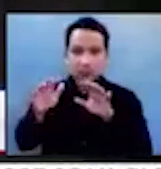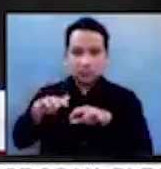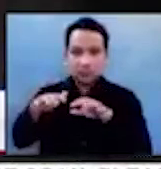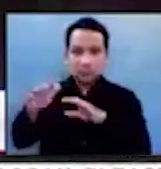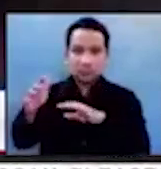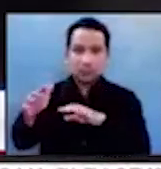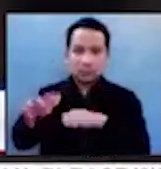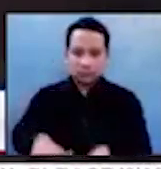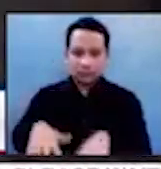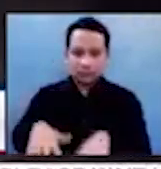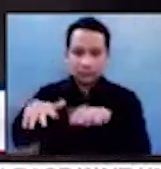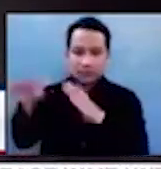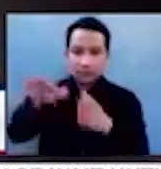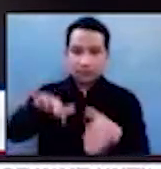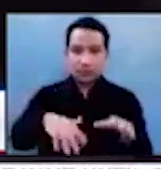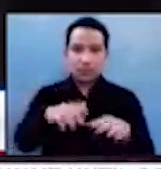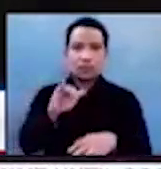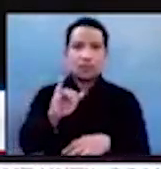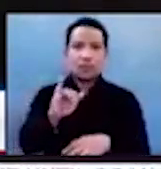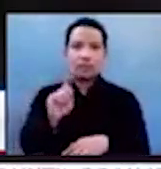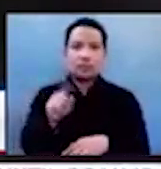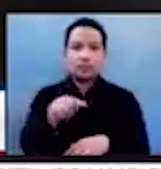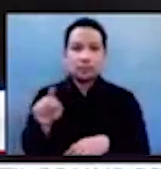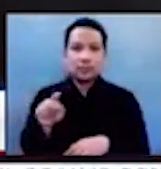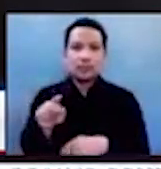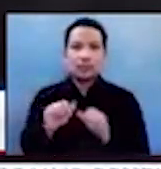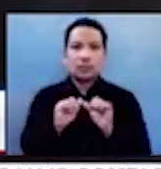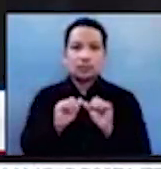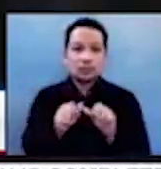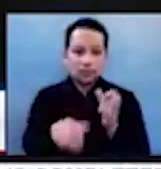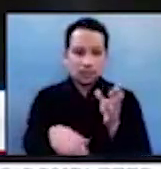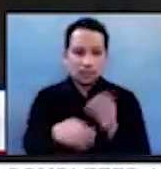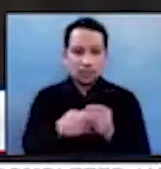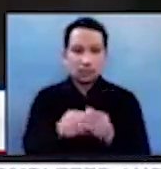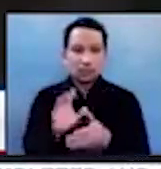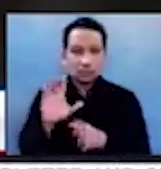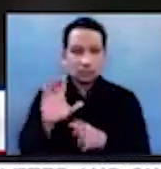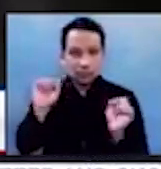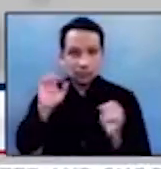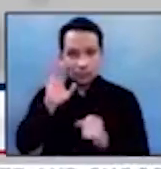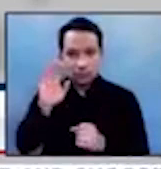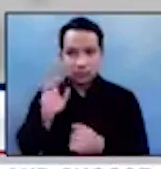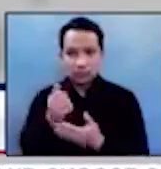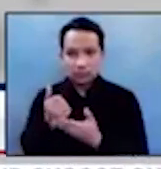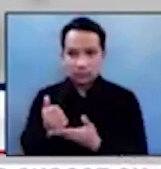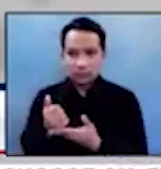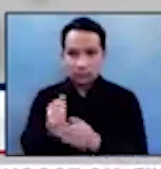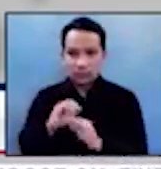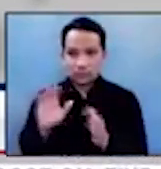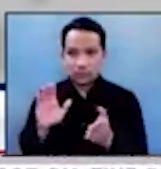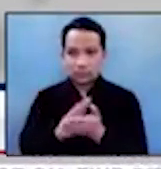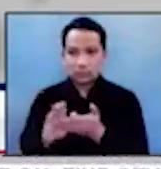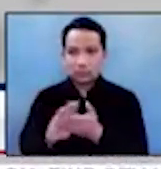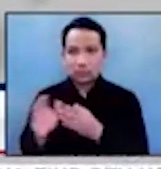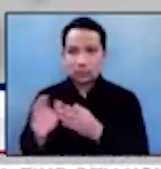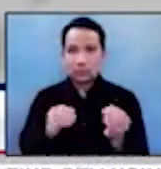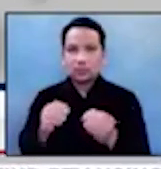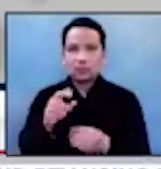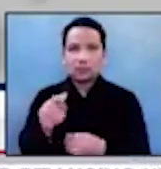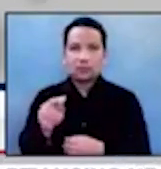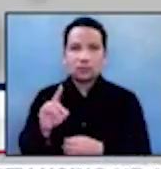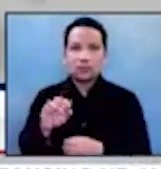ng Intertropical Convergence Zone. Dagdag pa ni Pangulong Marcos, nagsasagawa na ng clearing operations ang NDRRMC